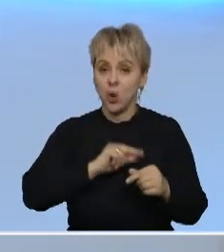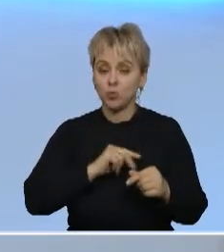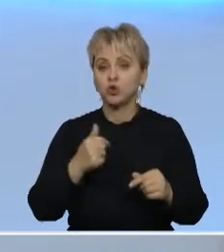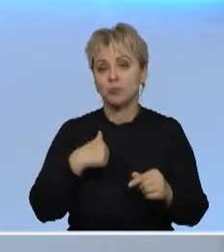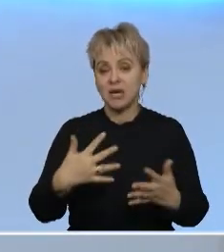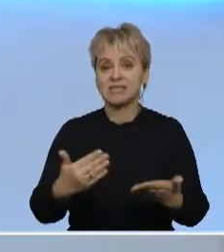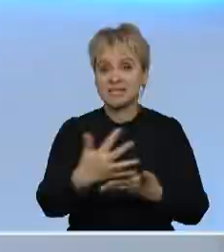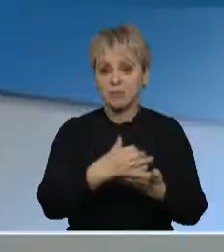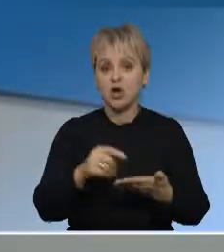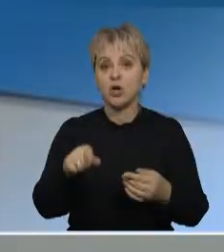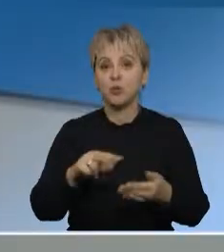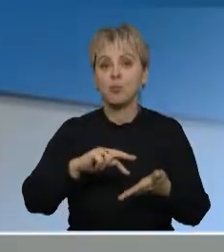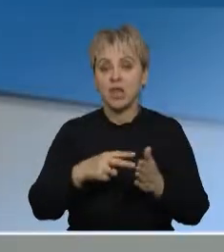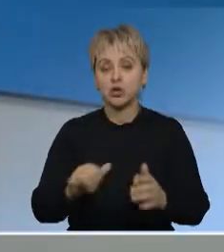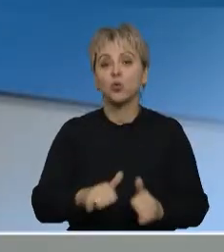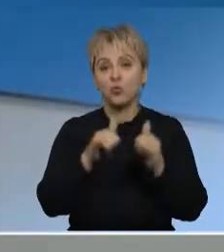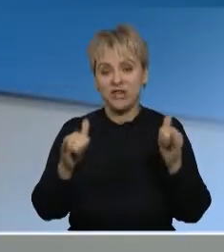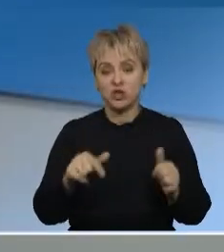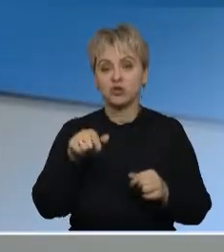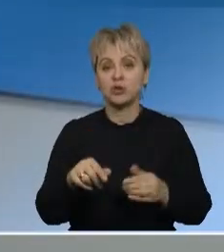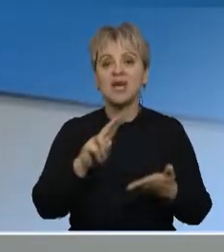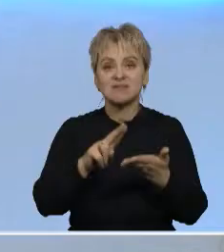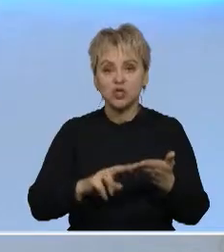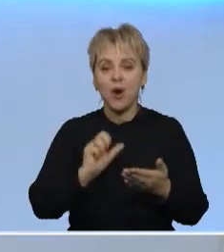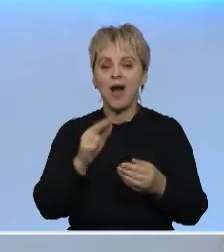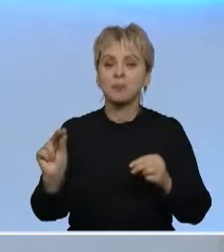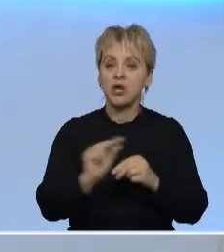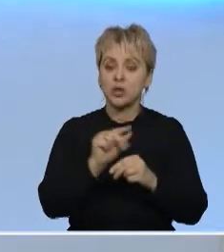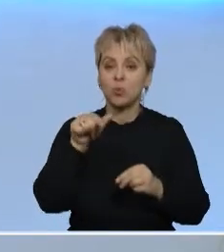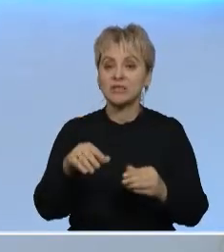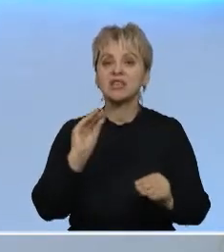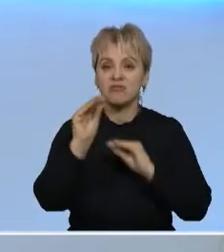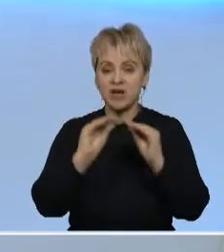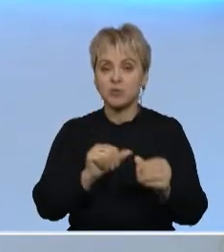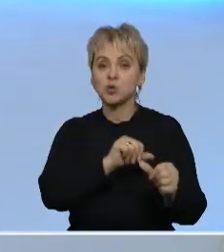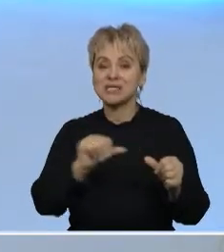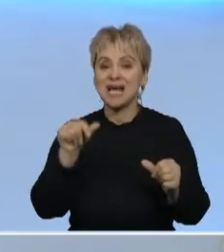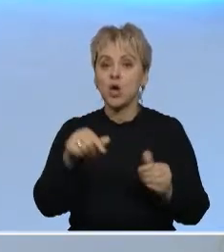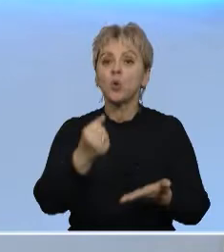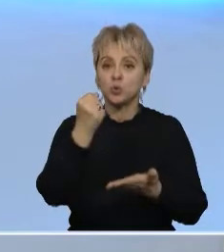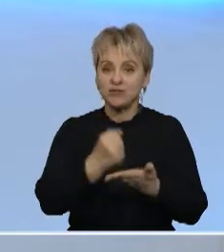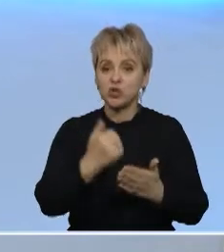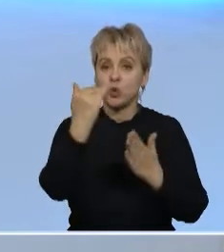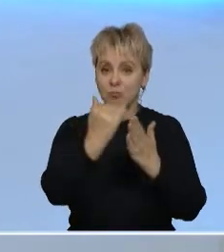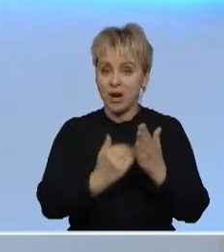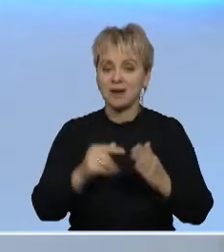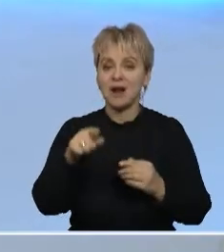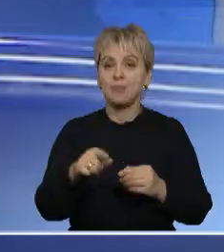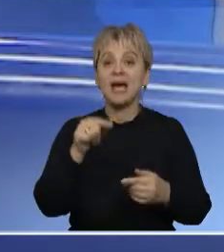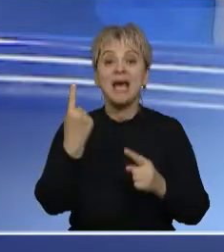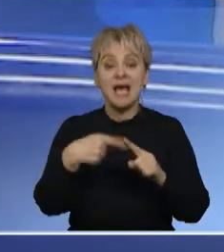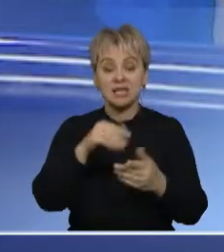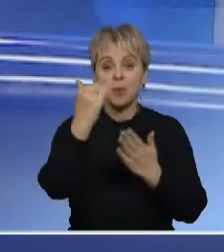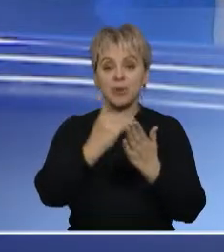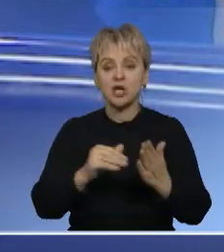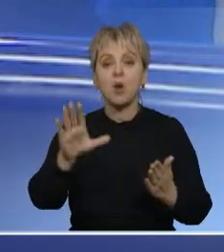конечно, у нас собираемость планируется к увеличению. Взносы на капитальный ремонт, они формируются на основании утвержденной программы. Данная